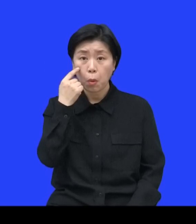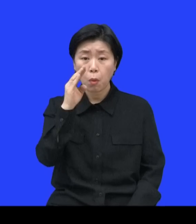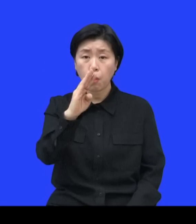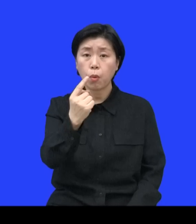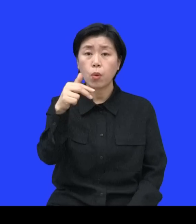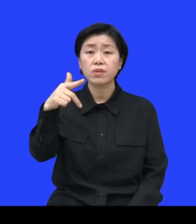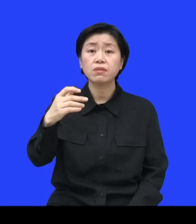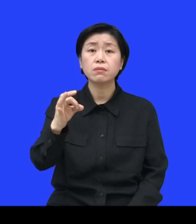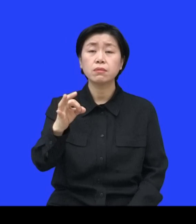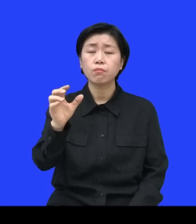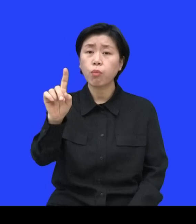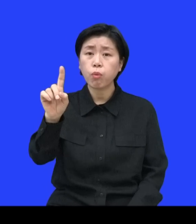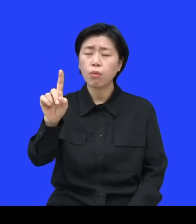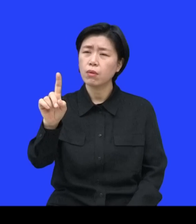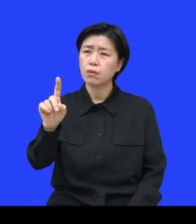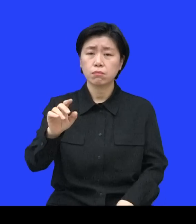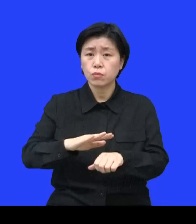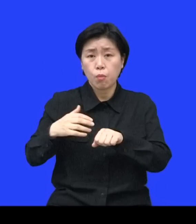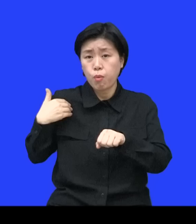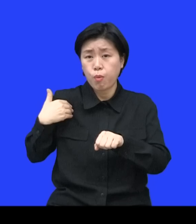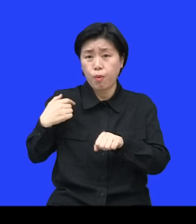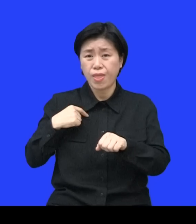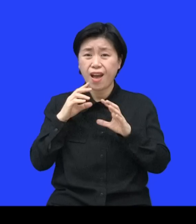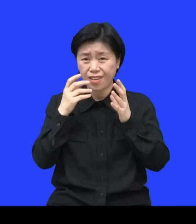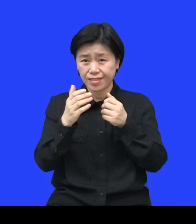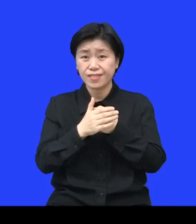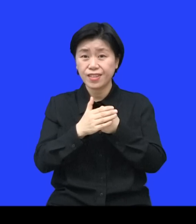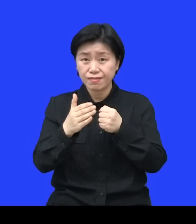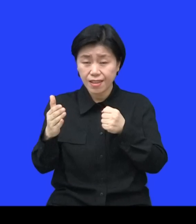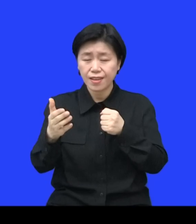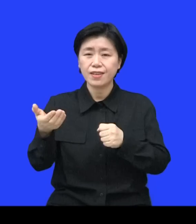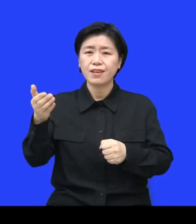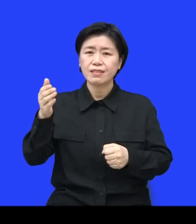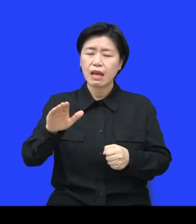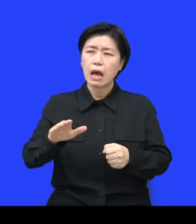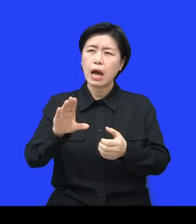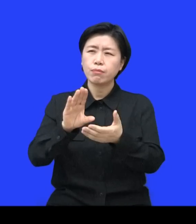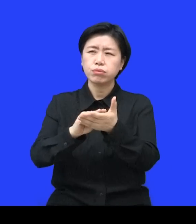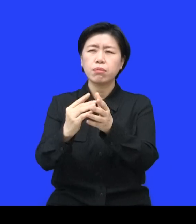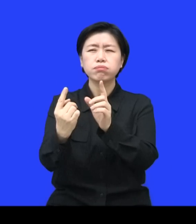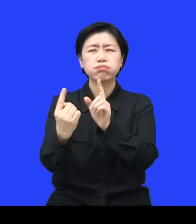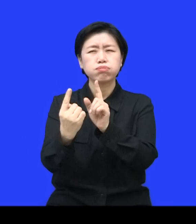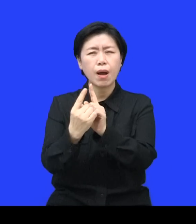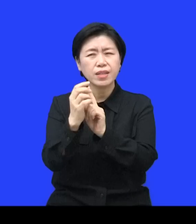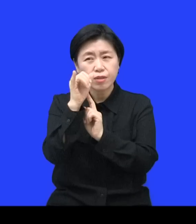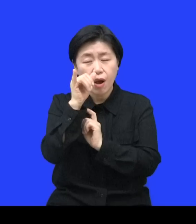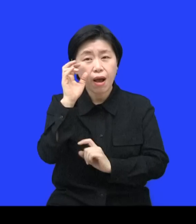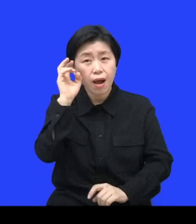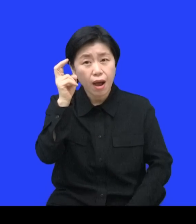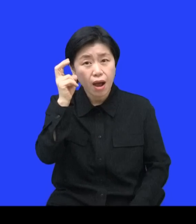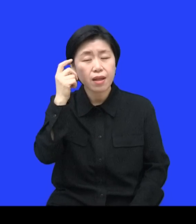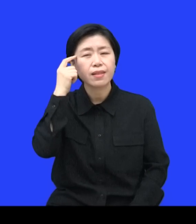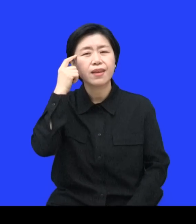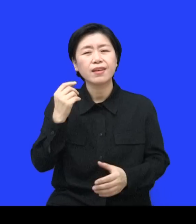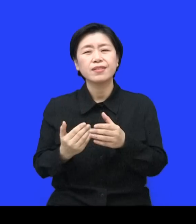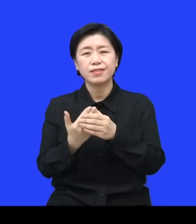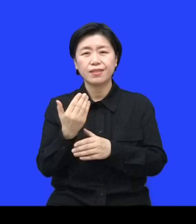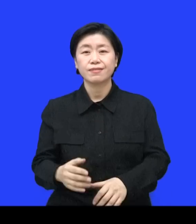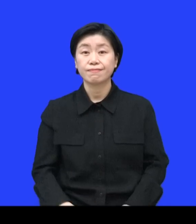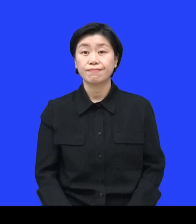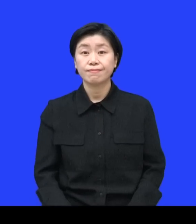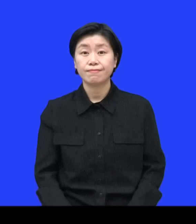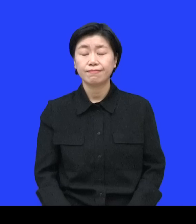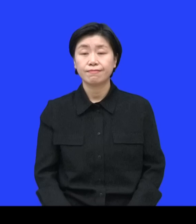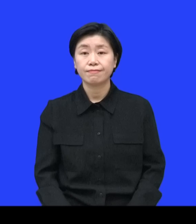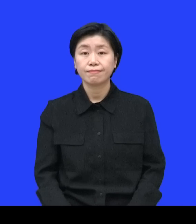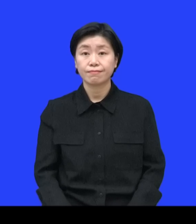몰랐고 근데 이제 우리는 가난해지나 봐. 그런데 아직 안 끝난 것 같아. 이제 시작인 것 같아. 이제 이런 생각들이 쭉 들기 시작을 한 거죠.